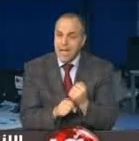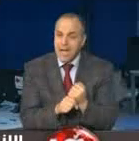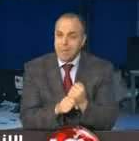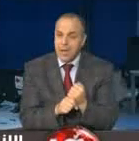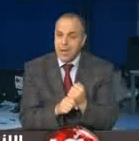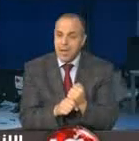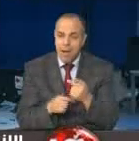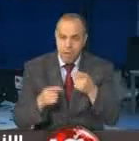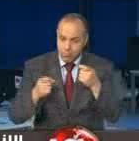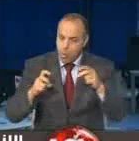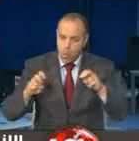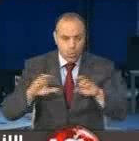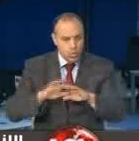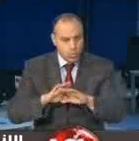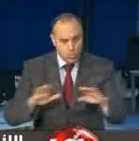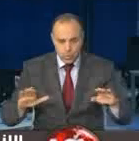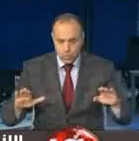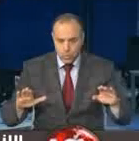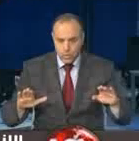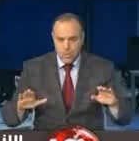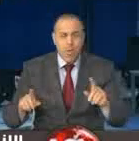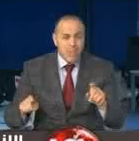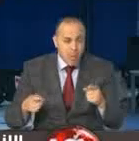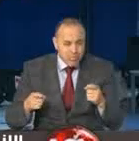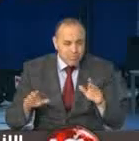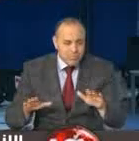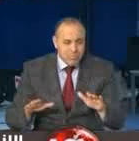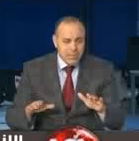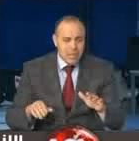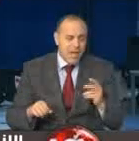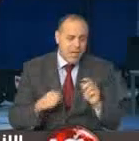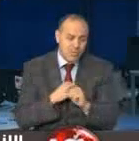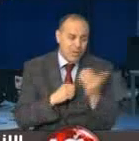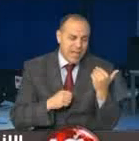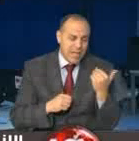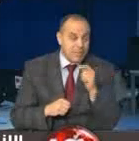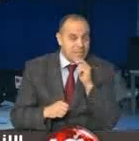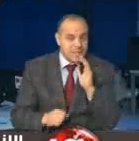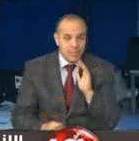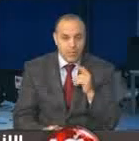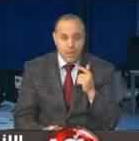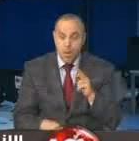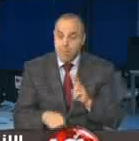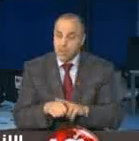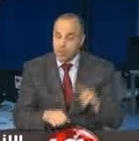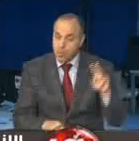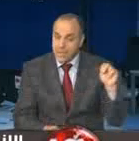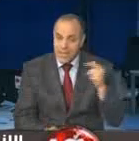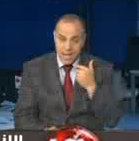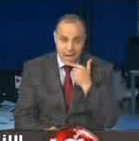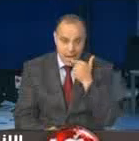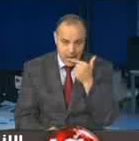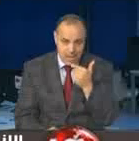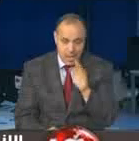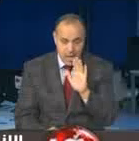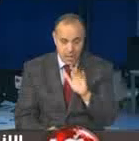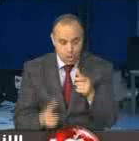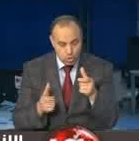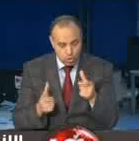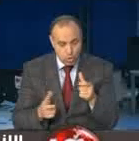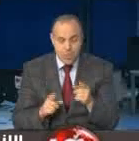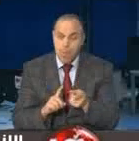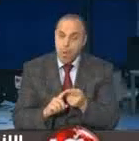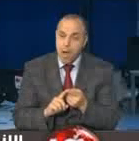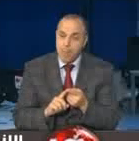تثبيت وقف إطلاق النار غير المستقر الذي بدأ الأسبوع الماضي. وقال دي ميستورا أن محادثات أستانا فرصة